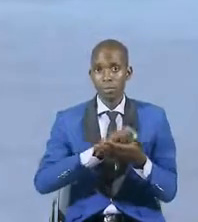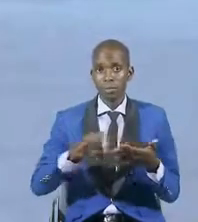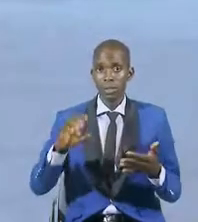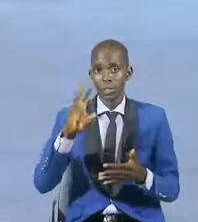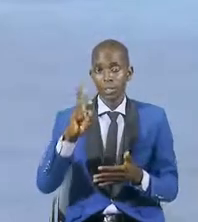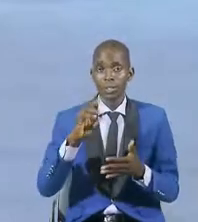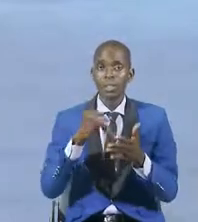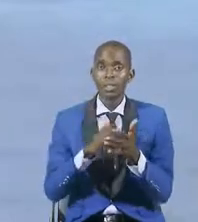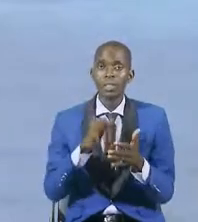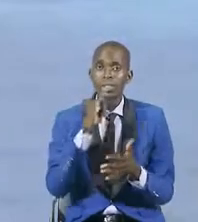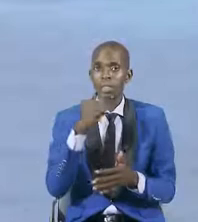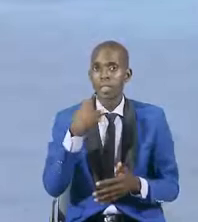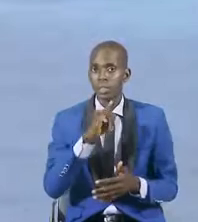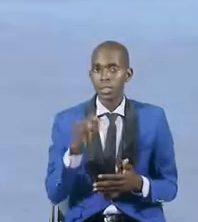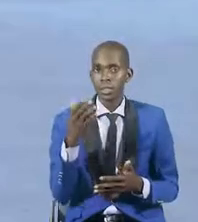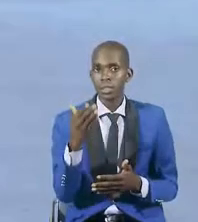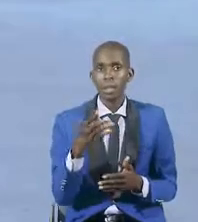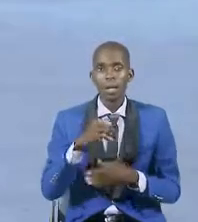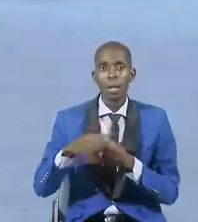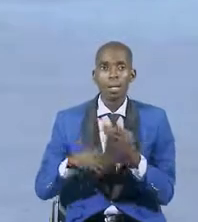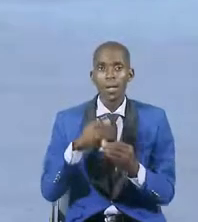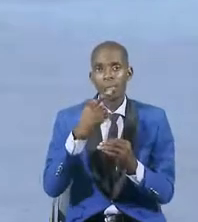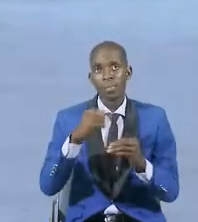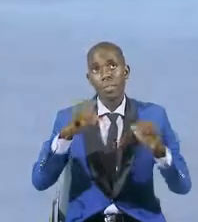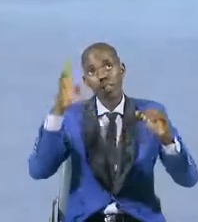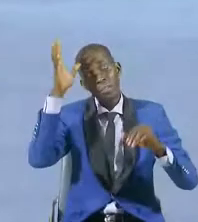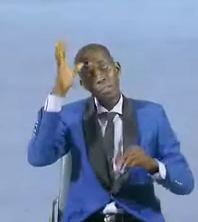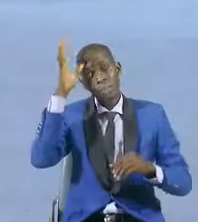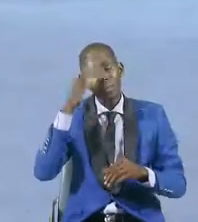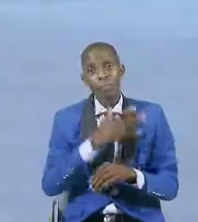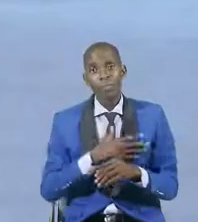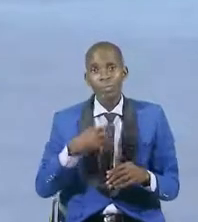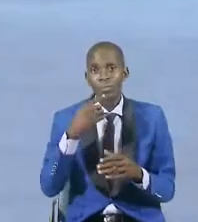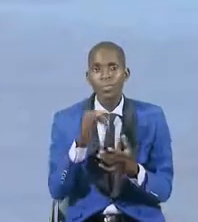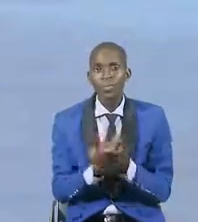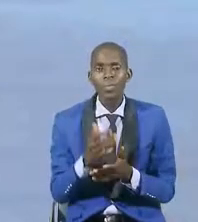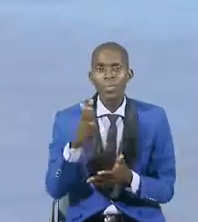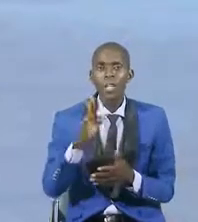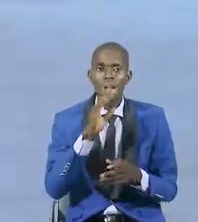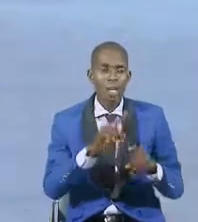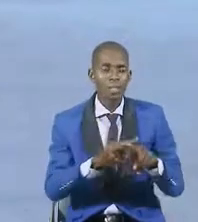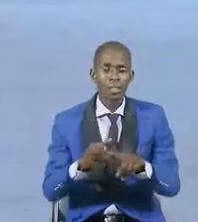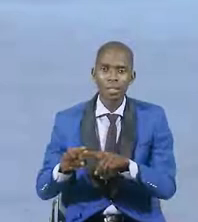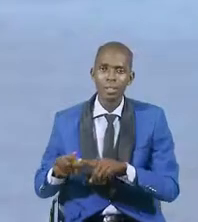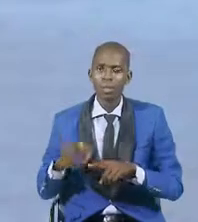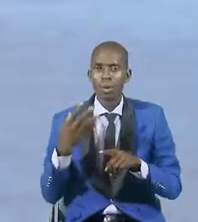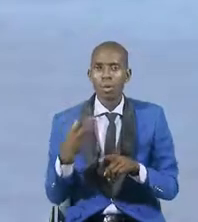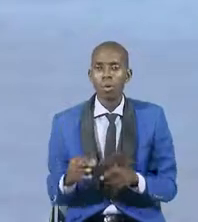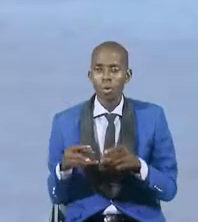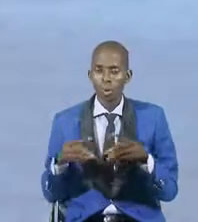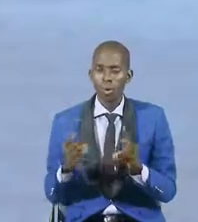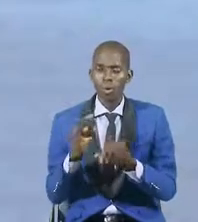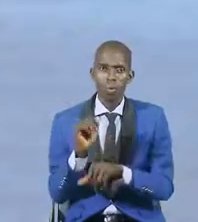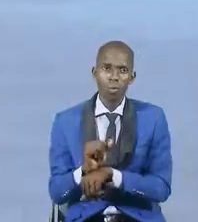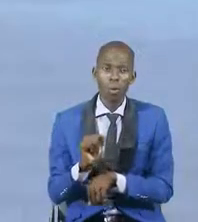6. Cela nous dit, cela nous parle du Père. Diversité